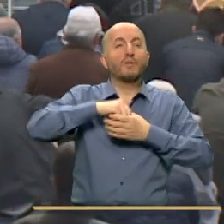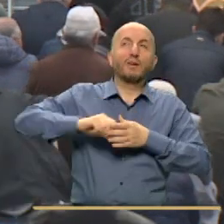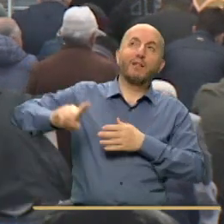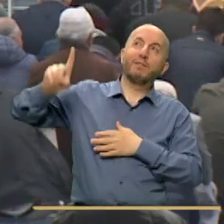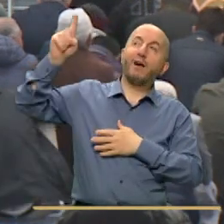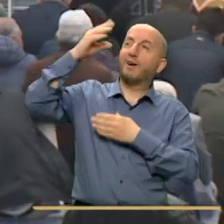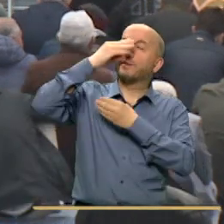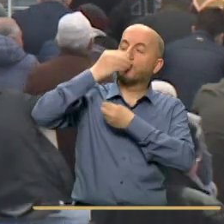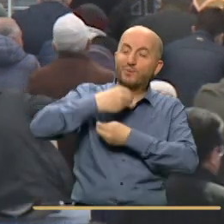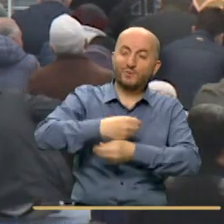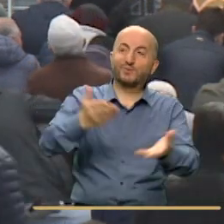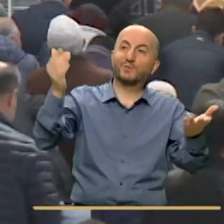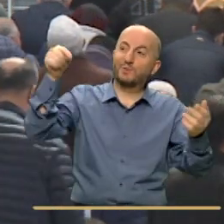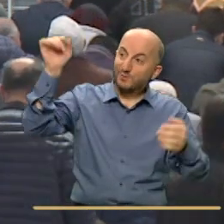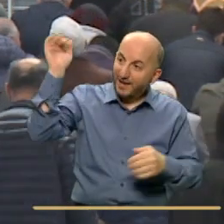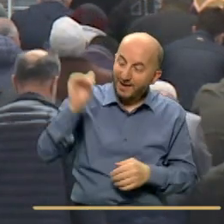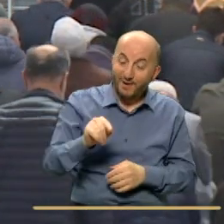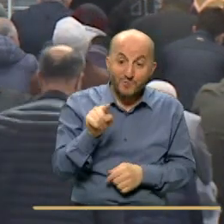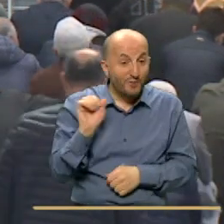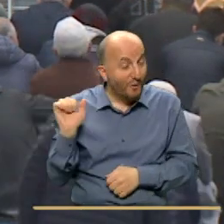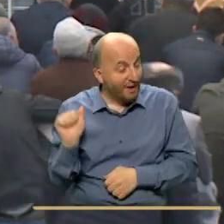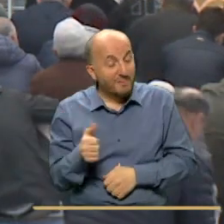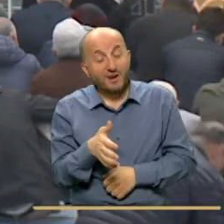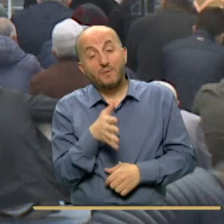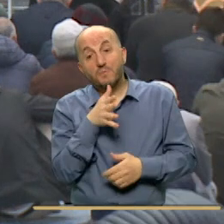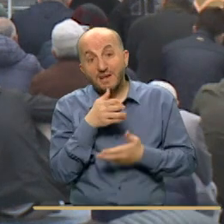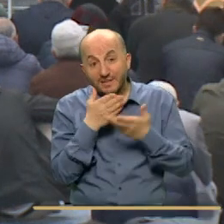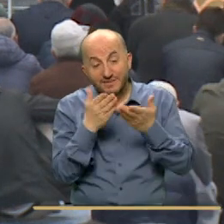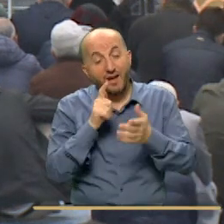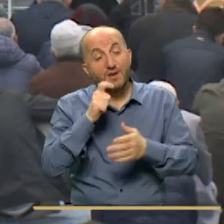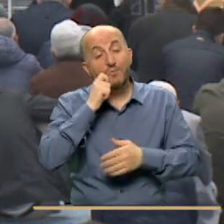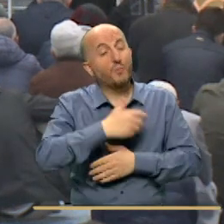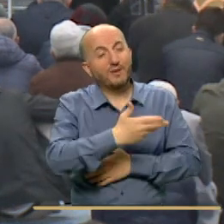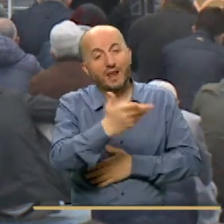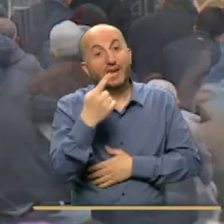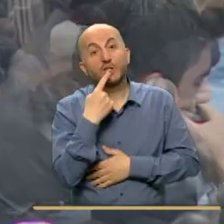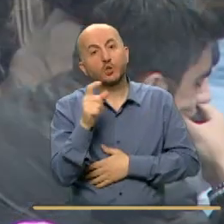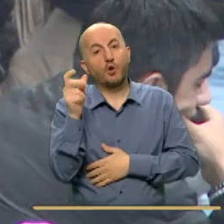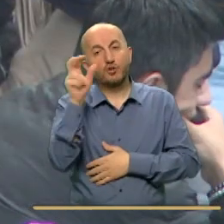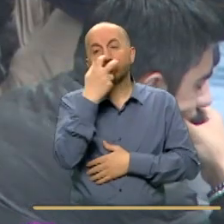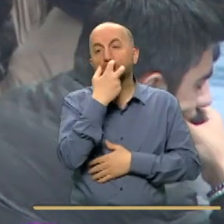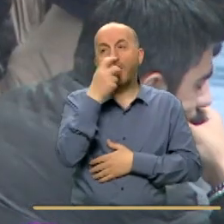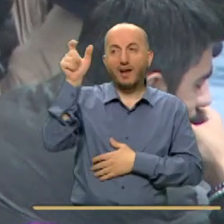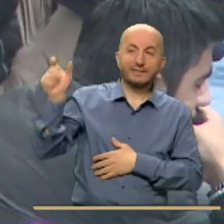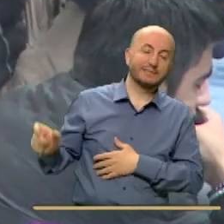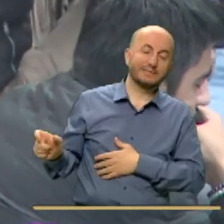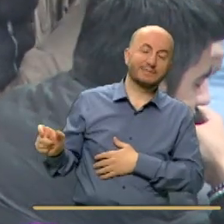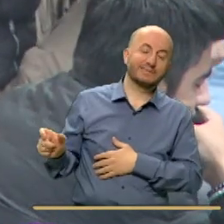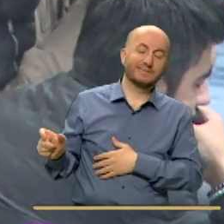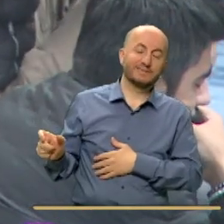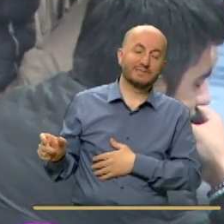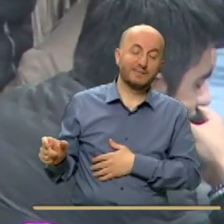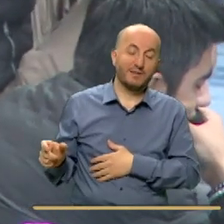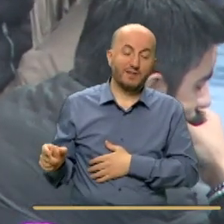Allah'ın bir lütfudur bu gelen. Bunun kadri kıymetini bilin ey müminler diyor şair lisan-ı hal ile. Onun için